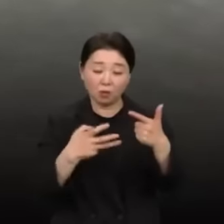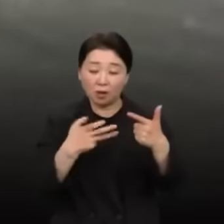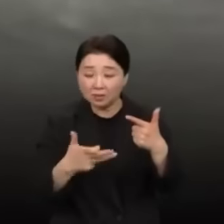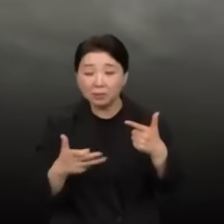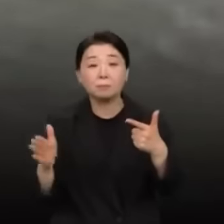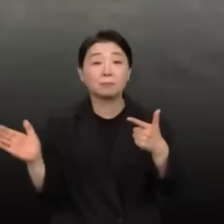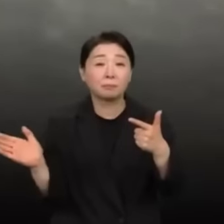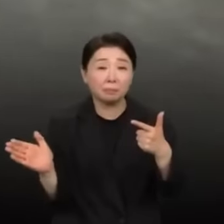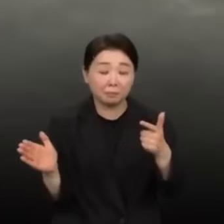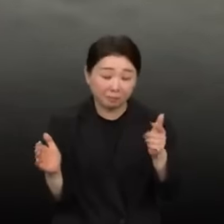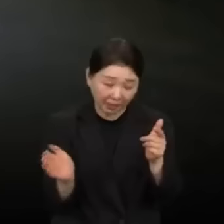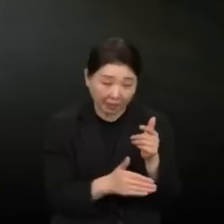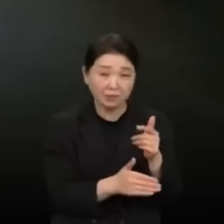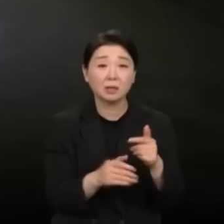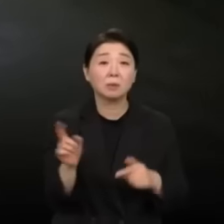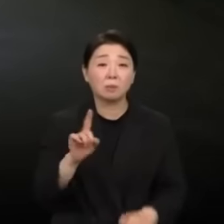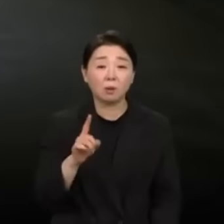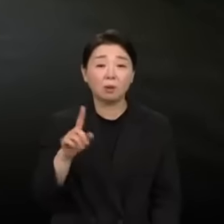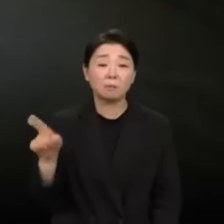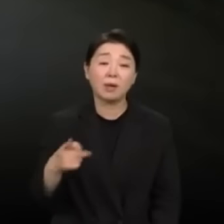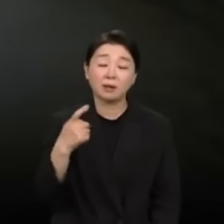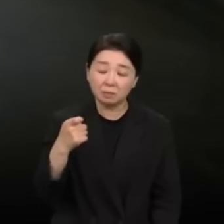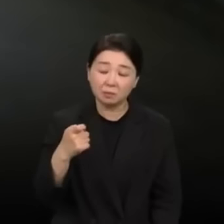명이 열사병으로 숨졌습니다.